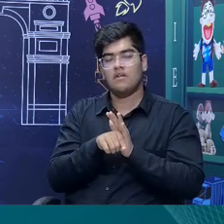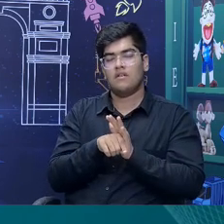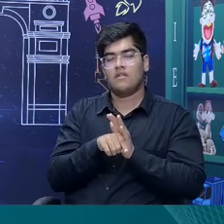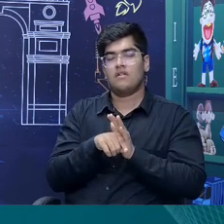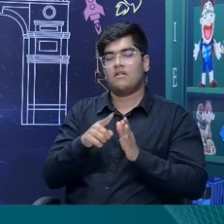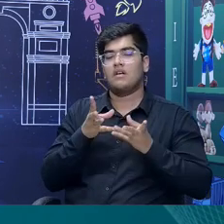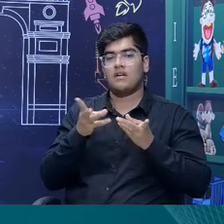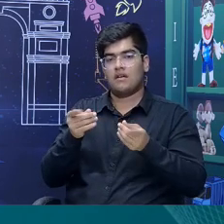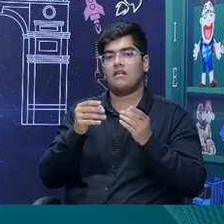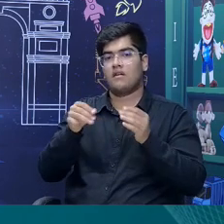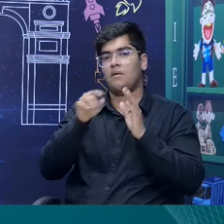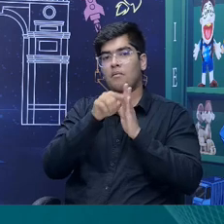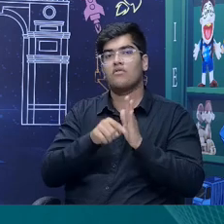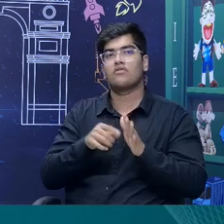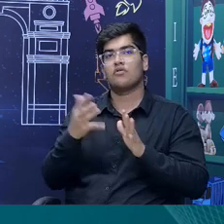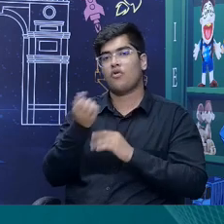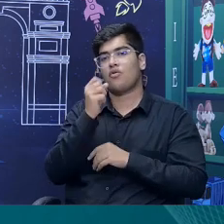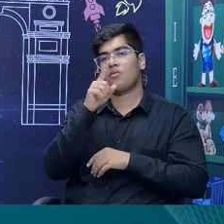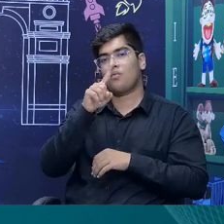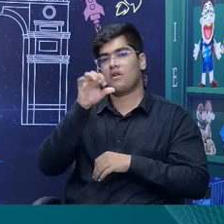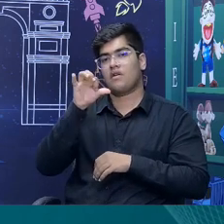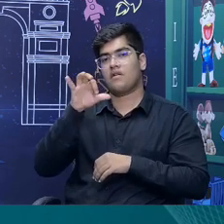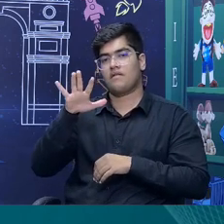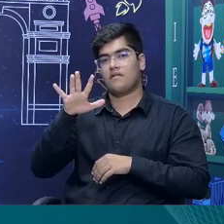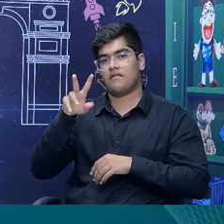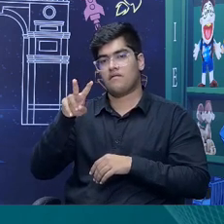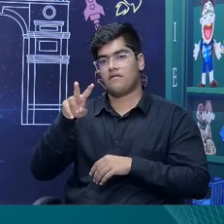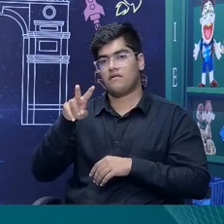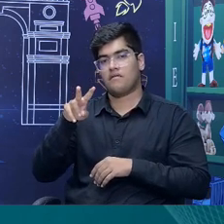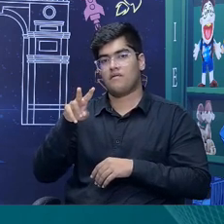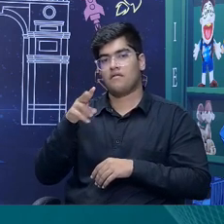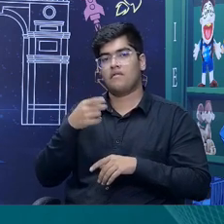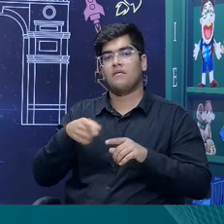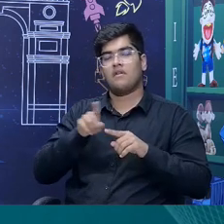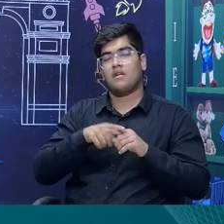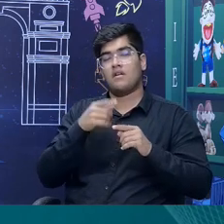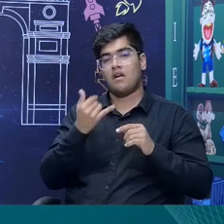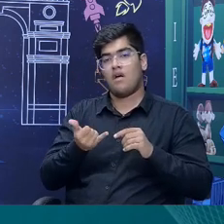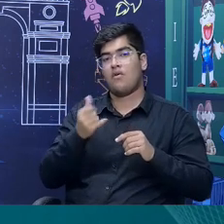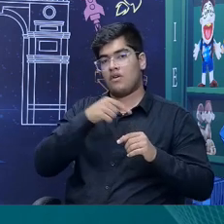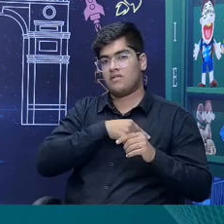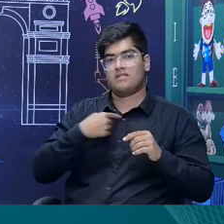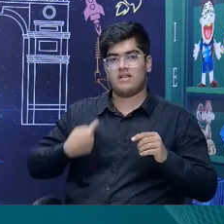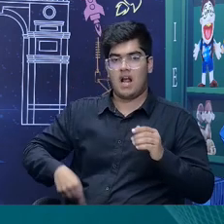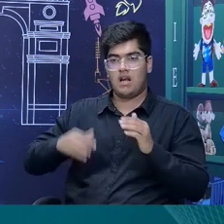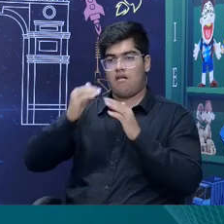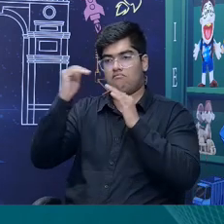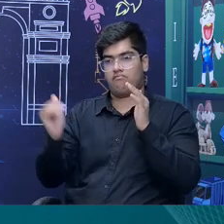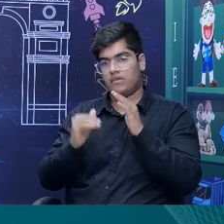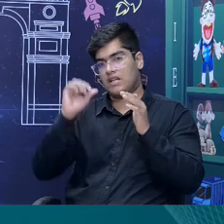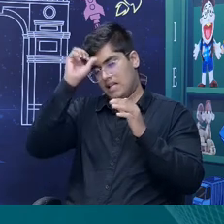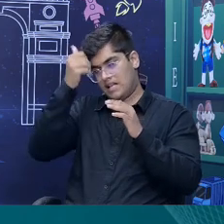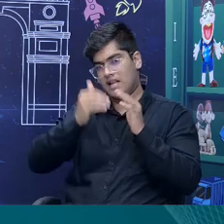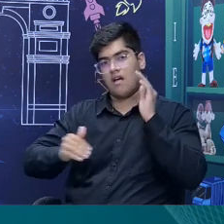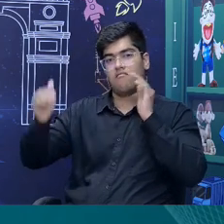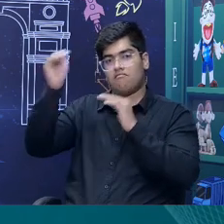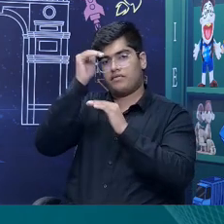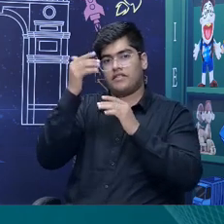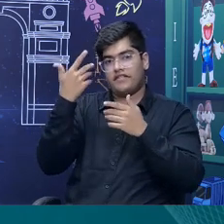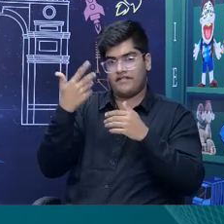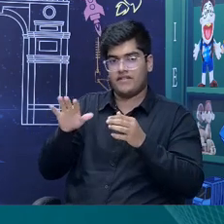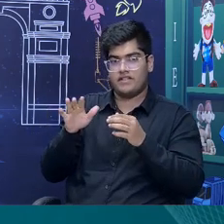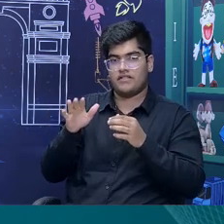पॉलिसी ए गई थी आज वे अल नो डेट वे हैव सरप्राइज सरप्राइज तू चीन इन पापुलेशन और पापुलेशन में हमने उन्हें पीछे